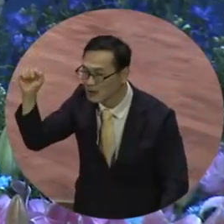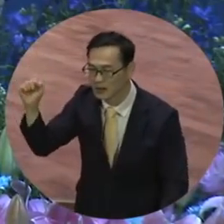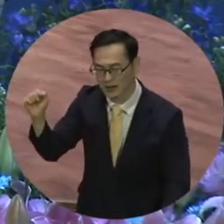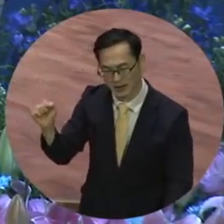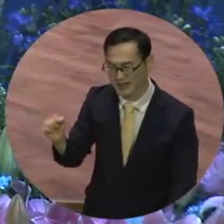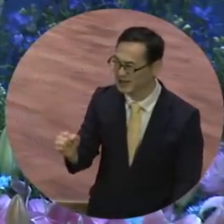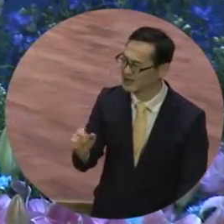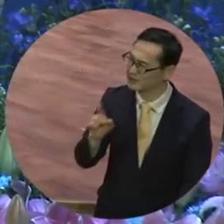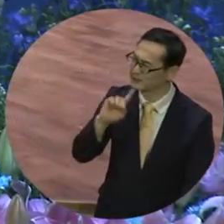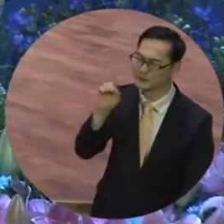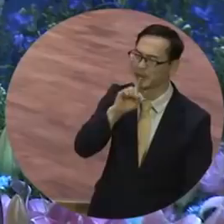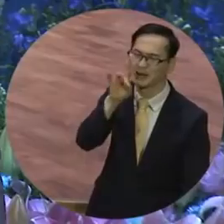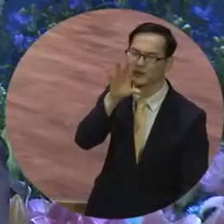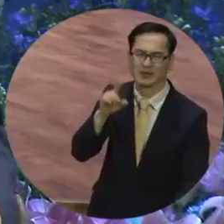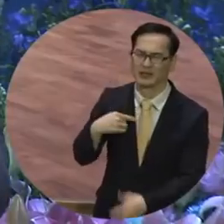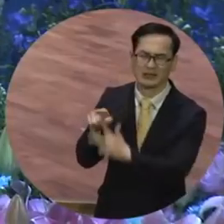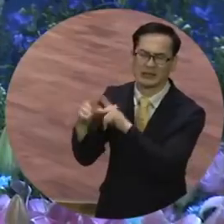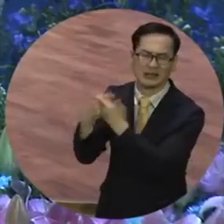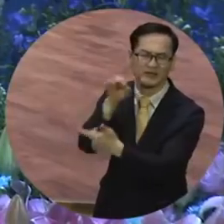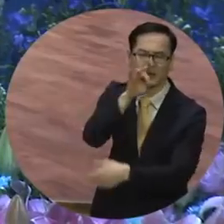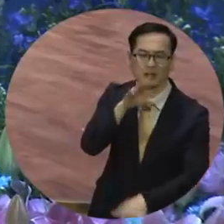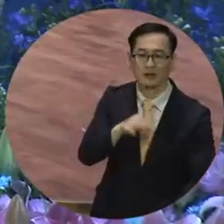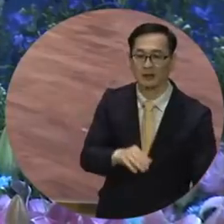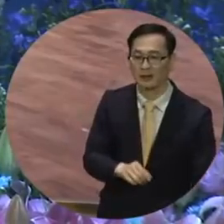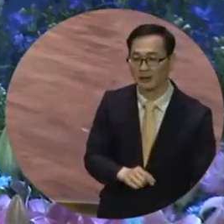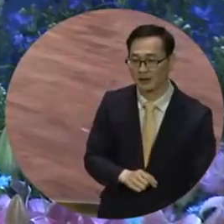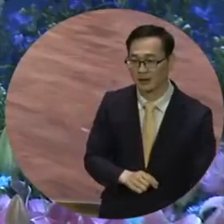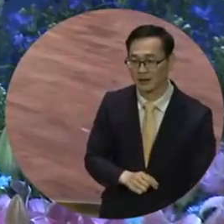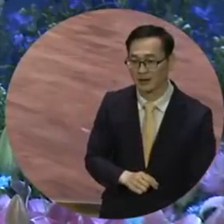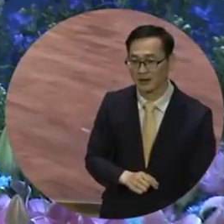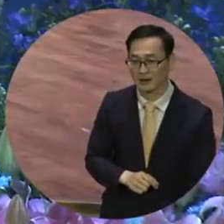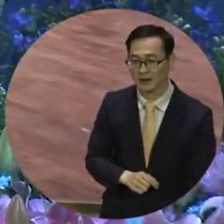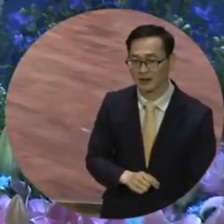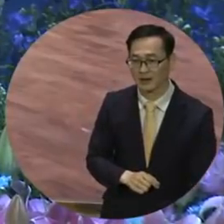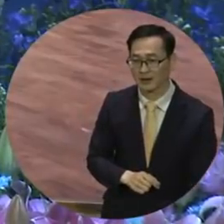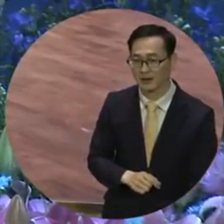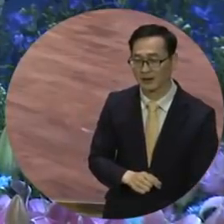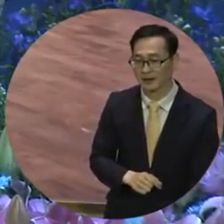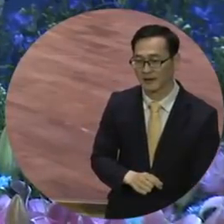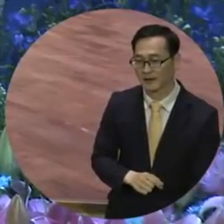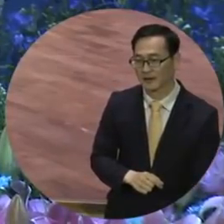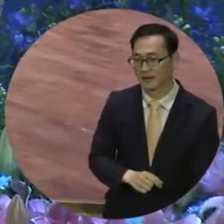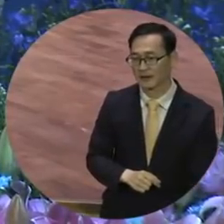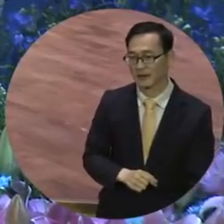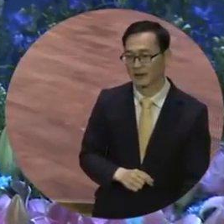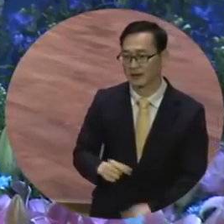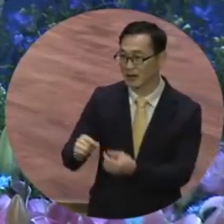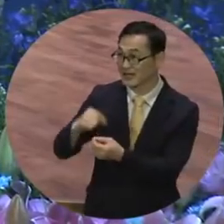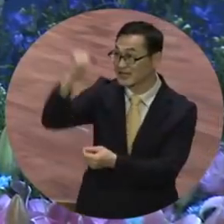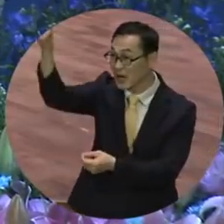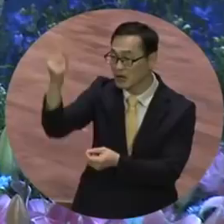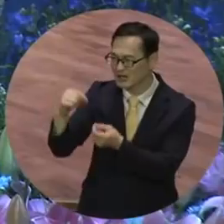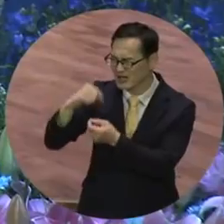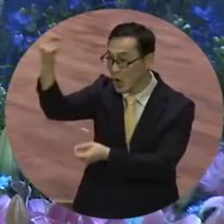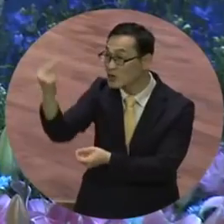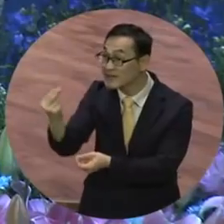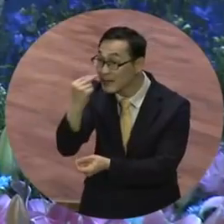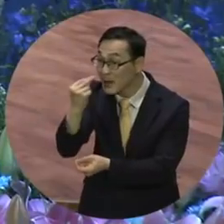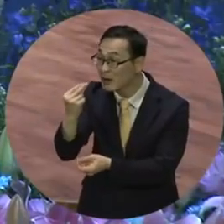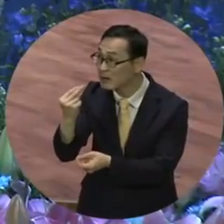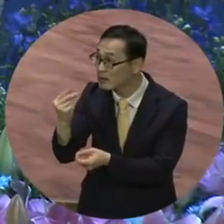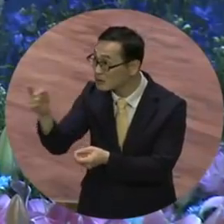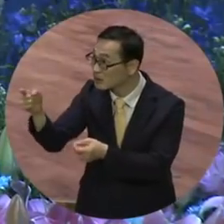소리를. 너무 중요한 어마어마한 영생의 구원의 선물을 그냥